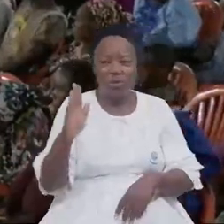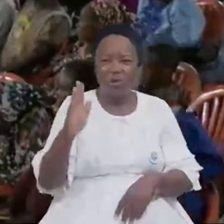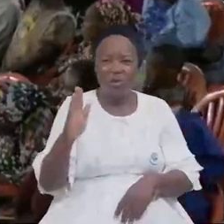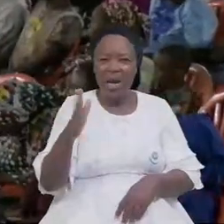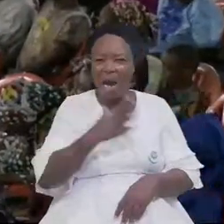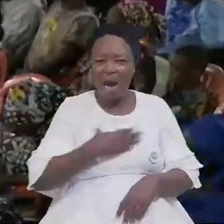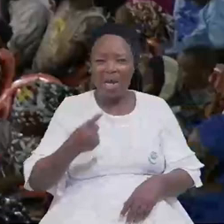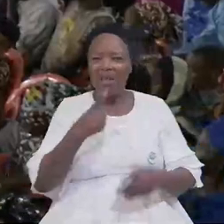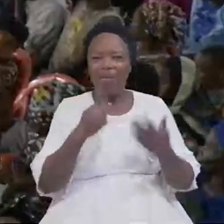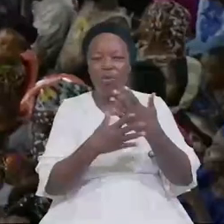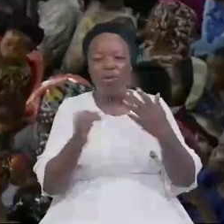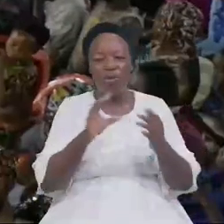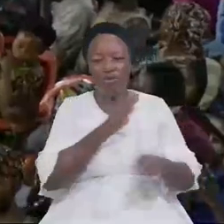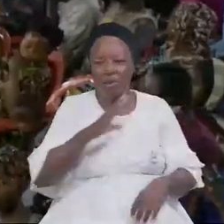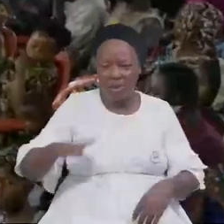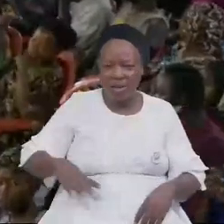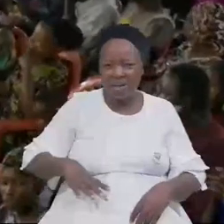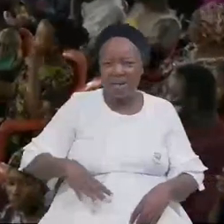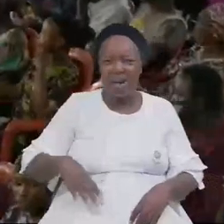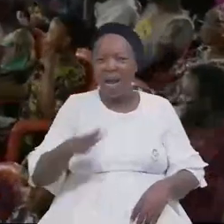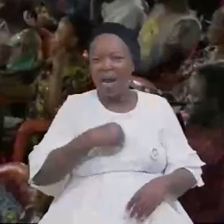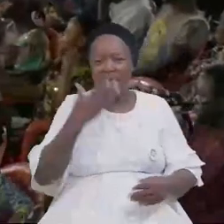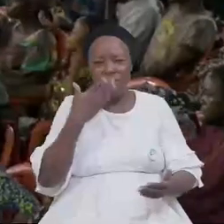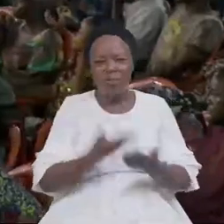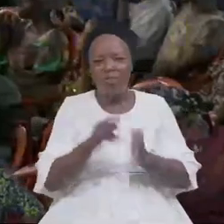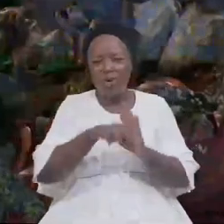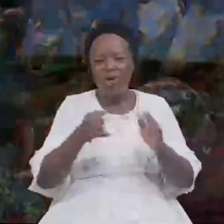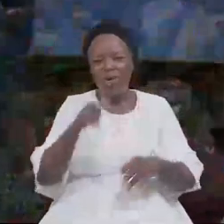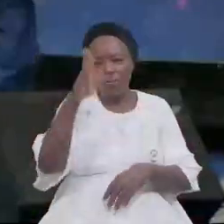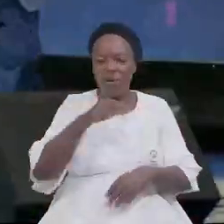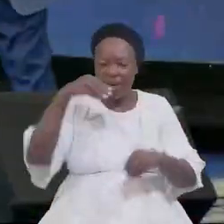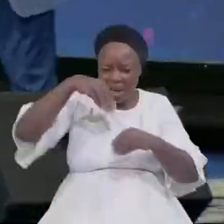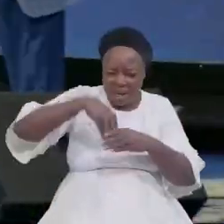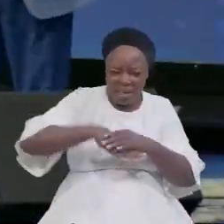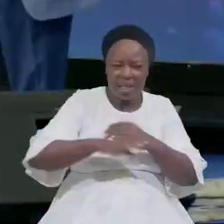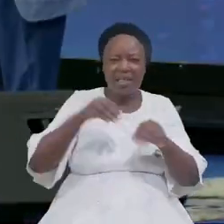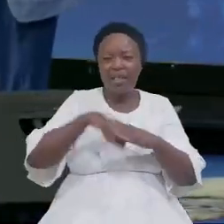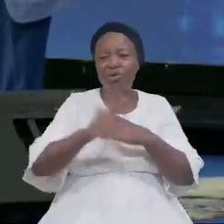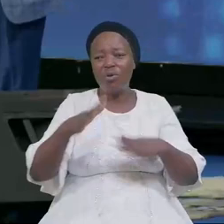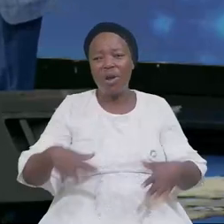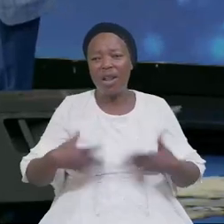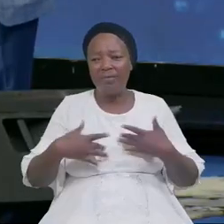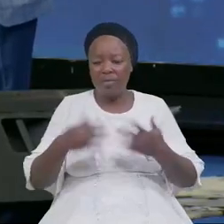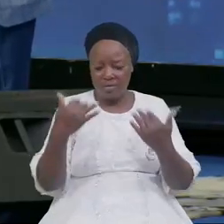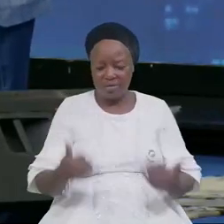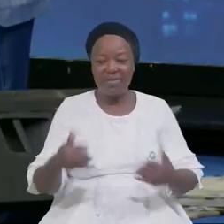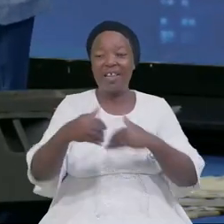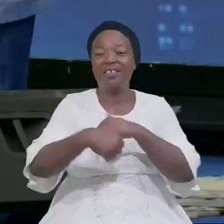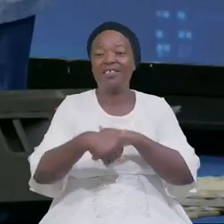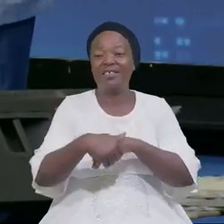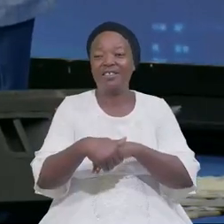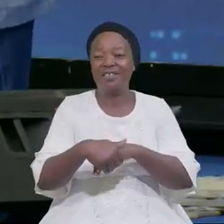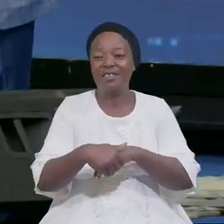sang de Christ, comme la bonté du Seigneur, est, tout est entré dans ta vie ce soir. Je dis